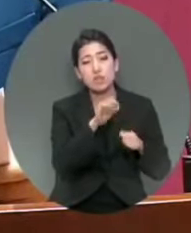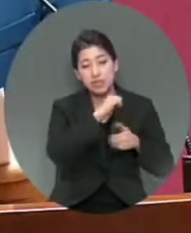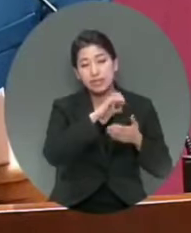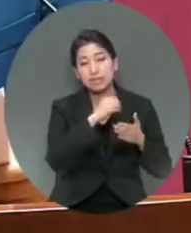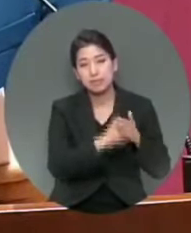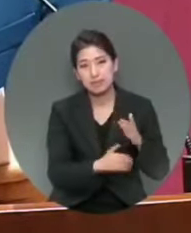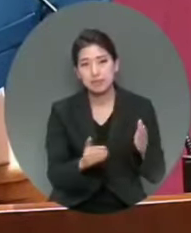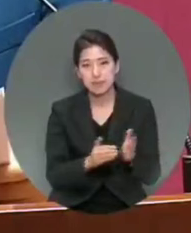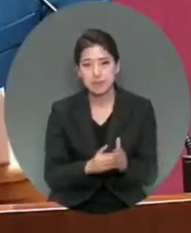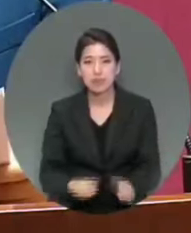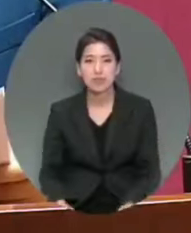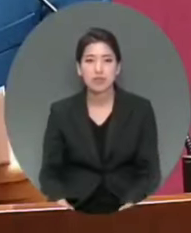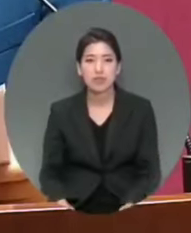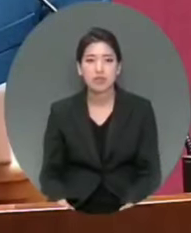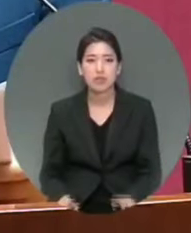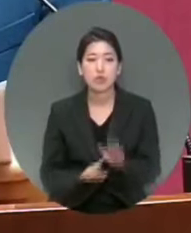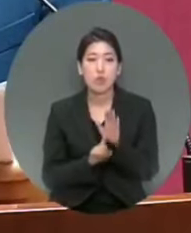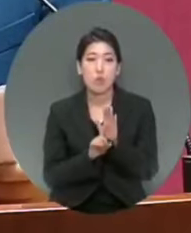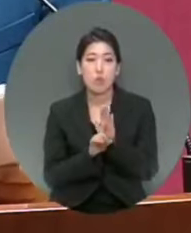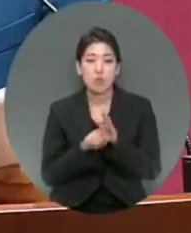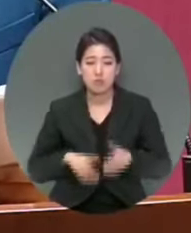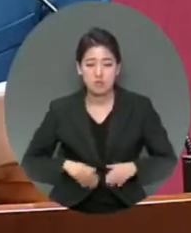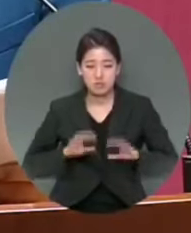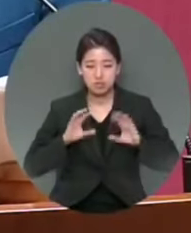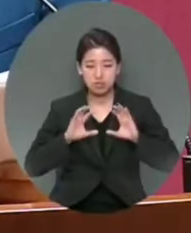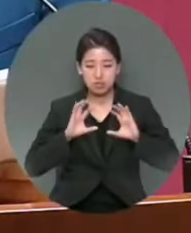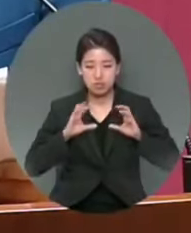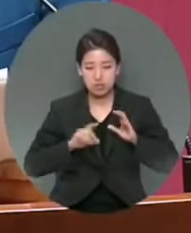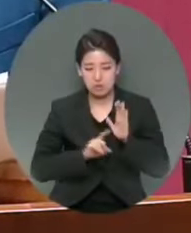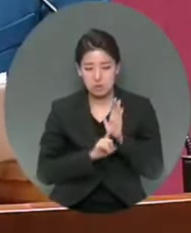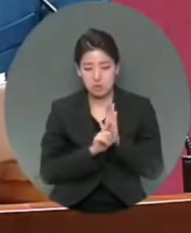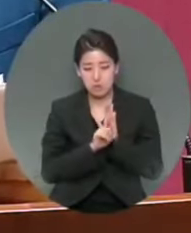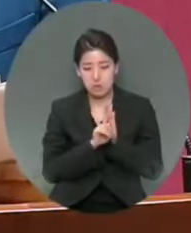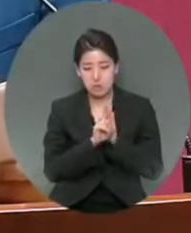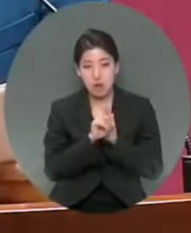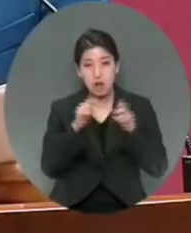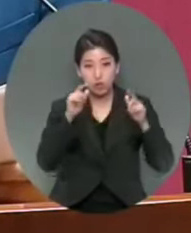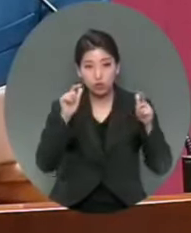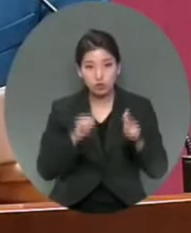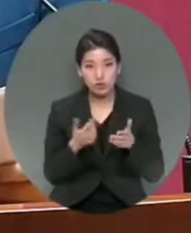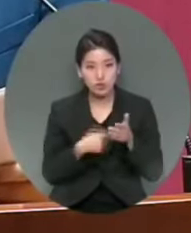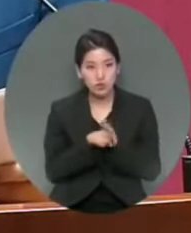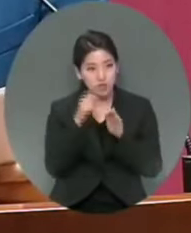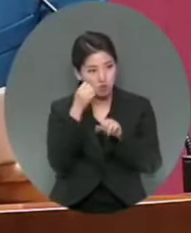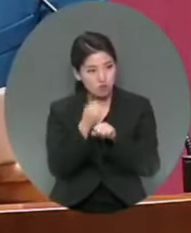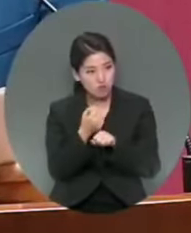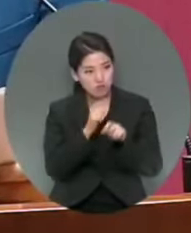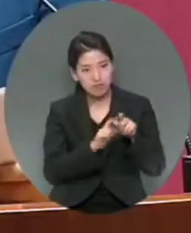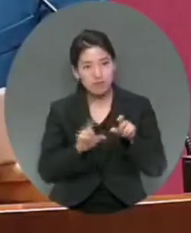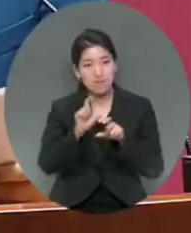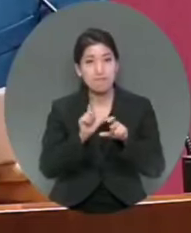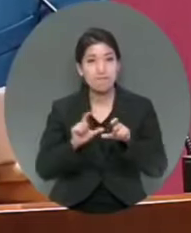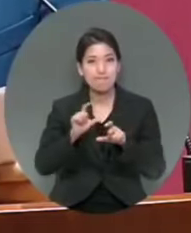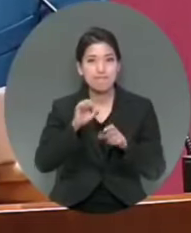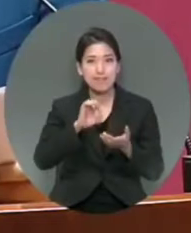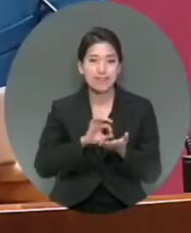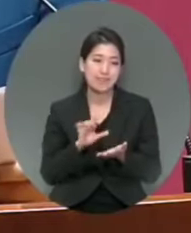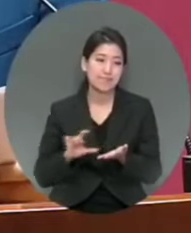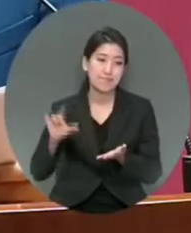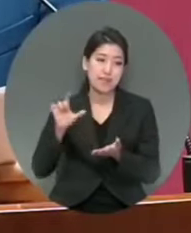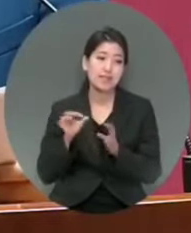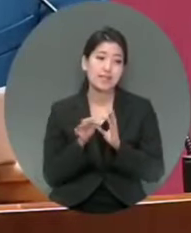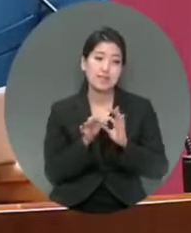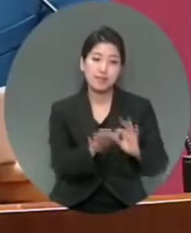반면에 온실가스 감축의 가시적 성과가 기대되는 혁신 R&D 투자는 계속해서 지속할